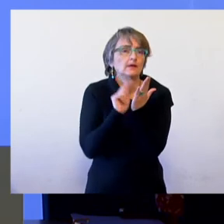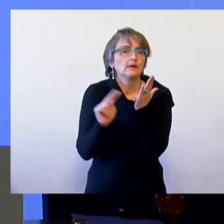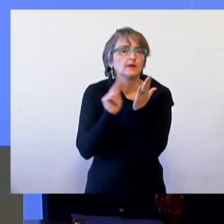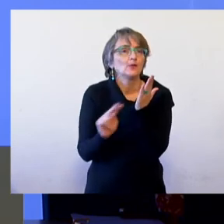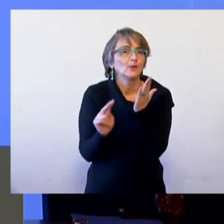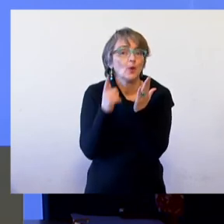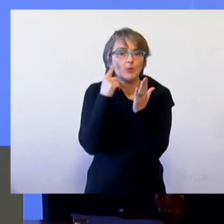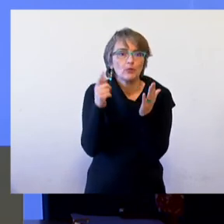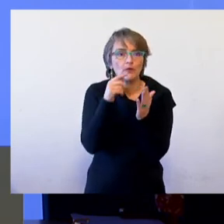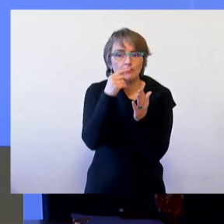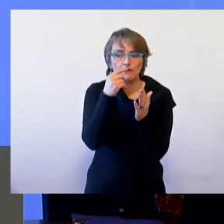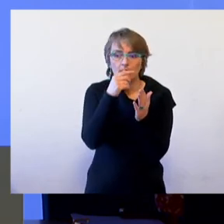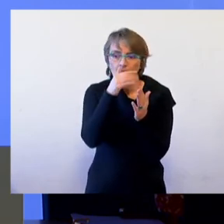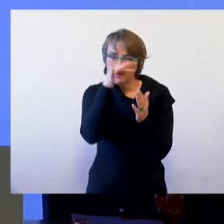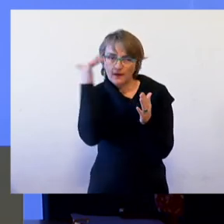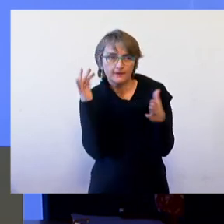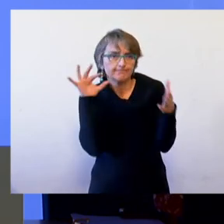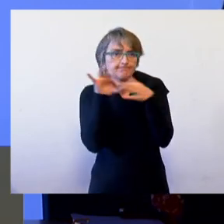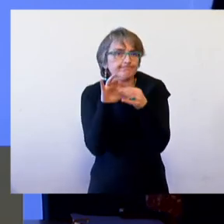rapport au livre.